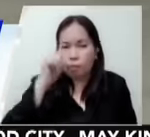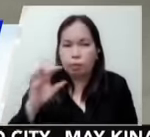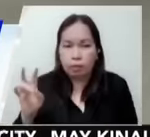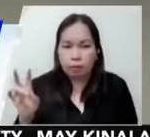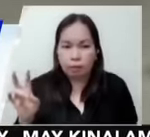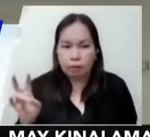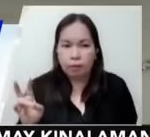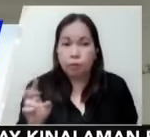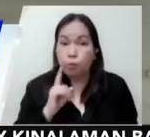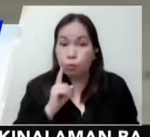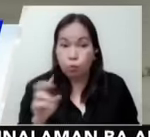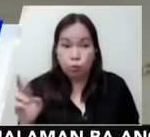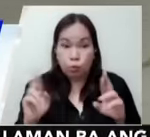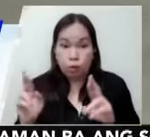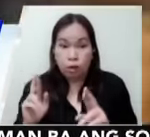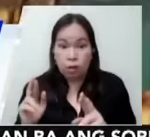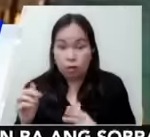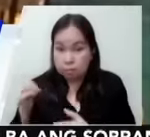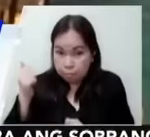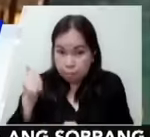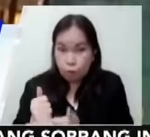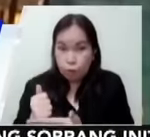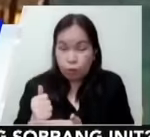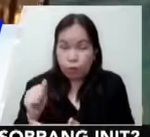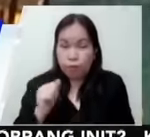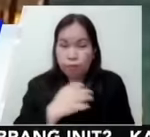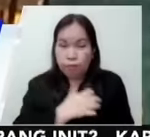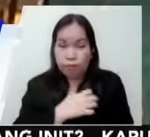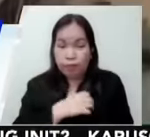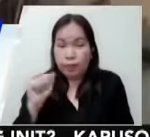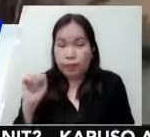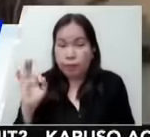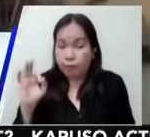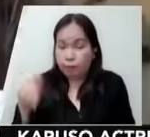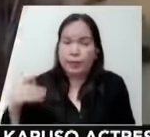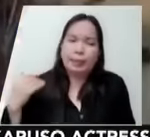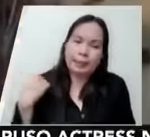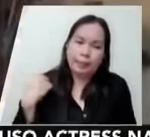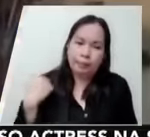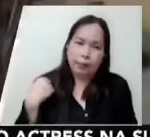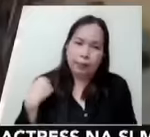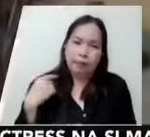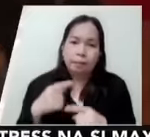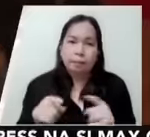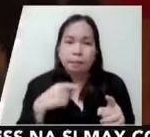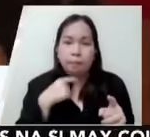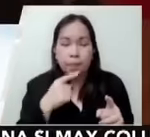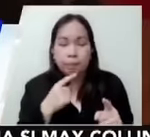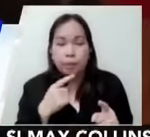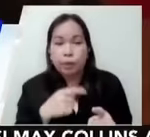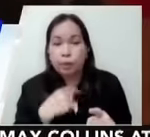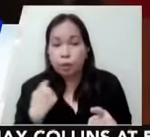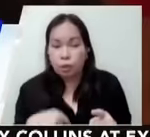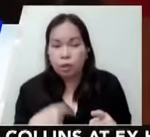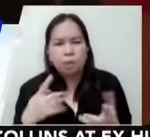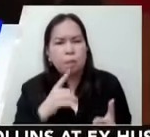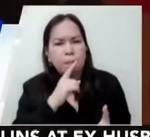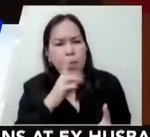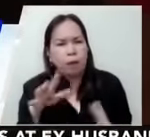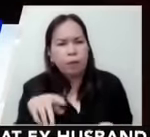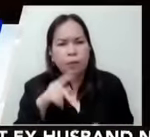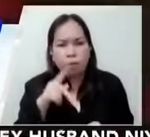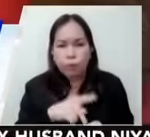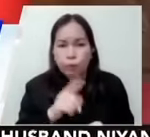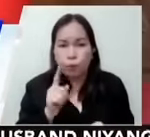na kinukumpirma ng AFP. Kaugnay naman ang muling pag-ungkat ng China sa umano'y pangako daw ng Pilipinas na tanggalin ang BRP